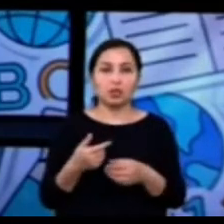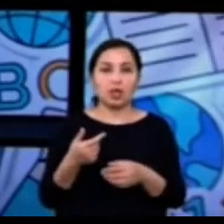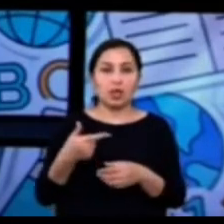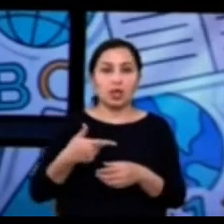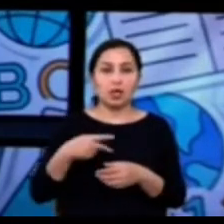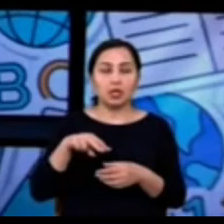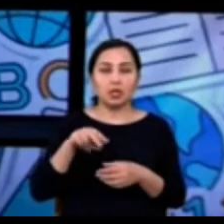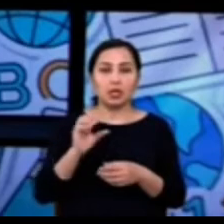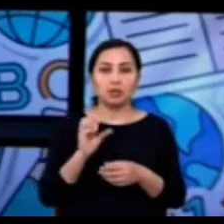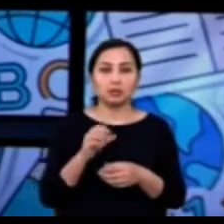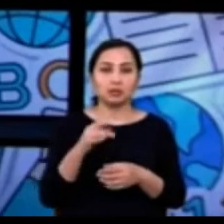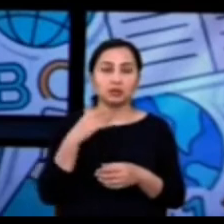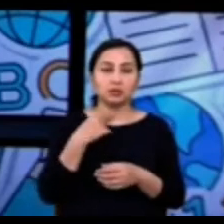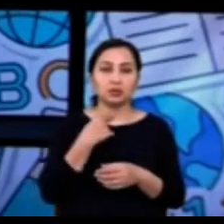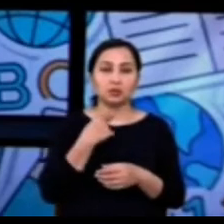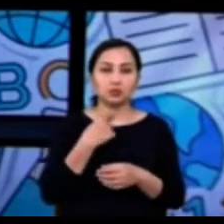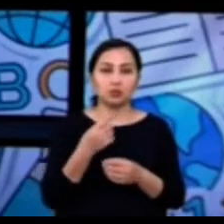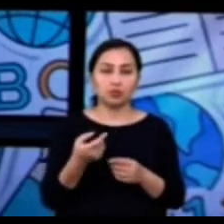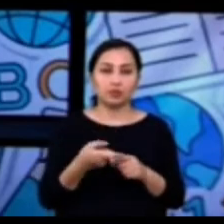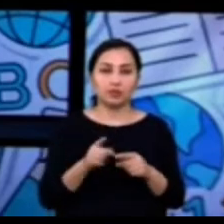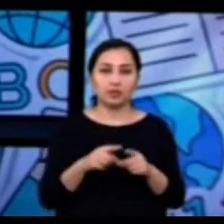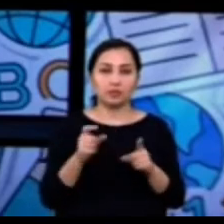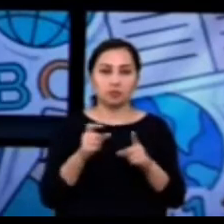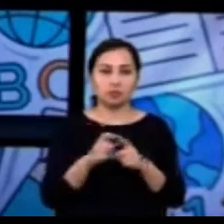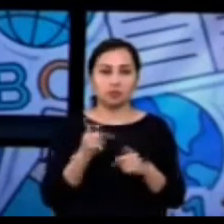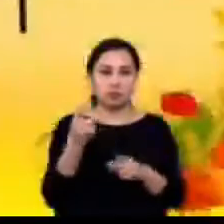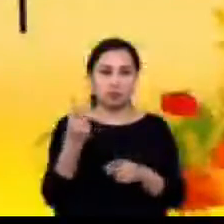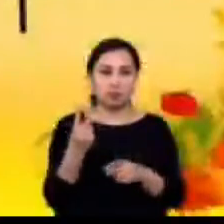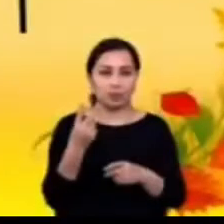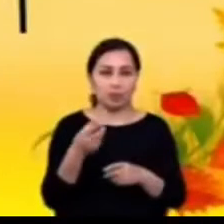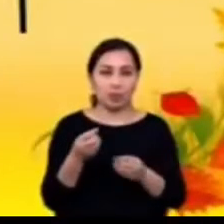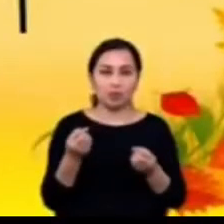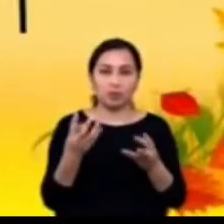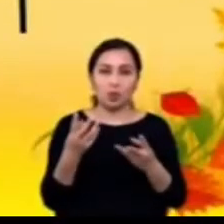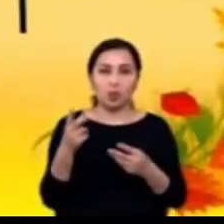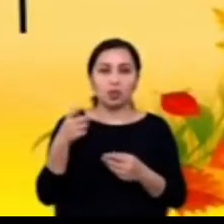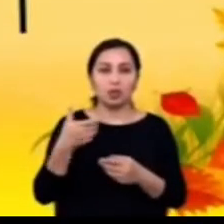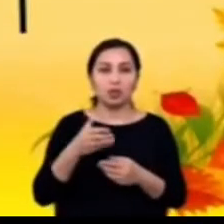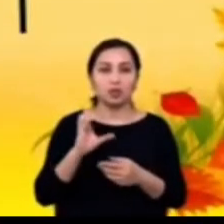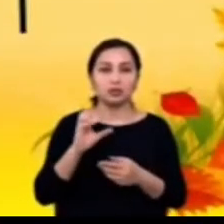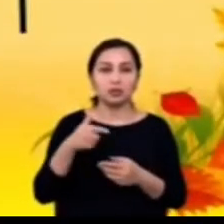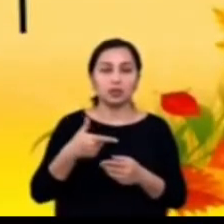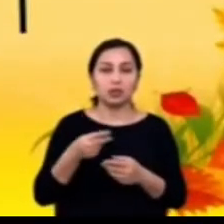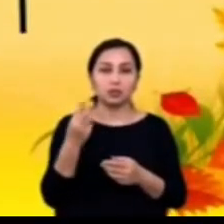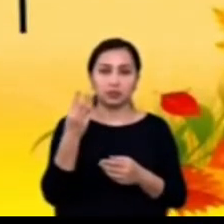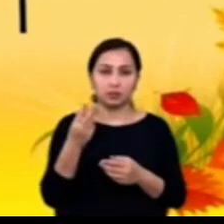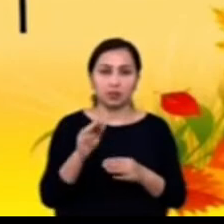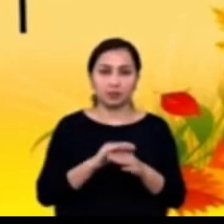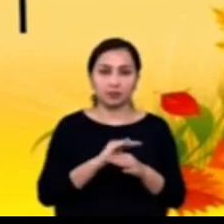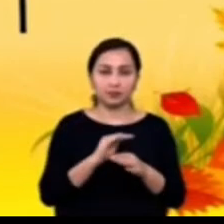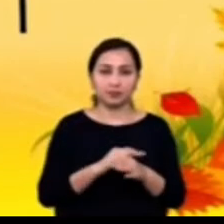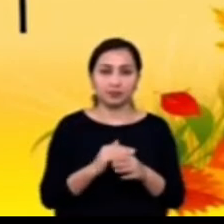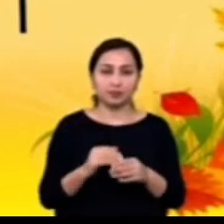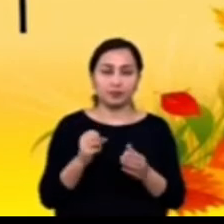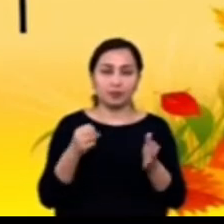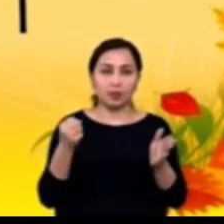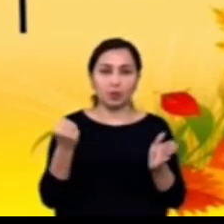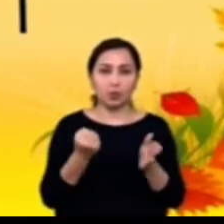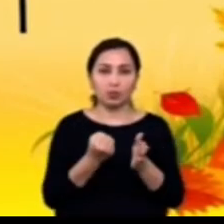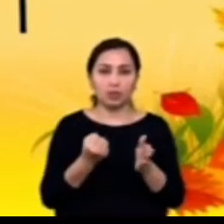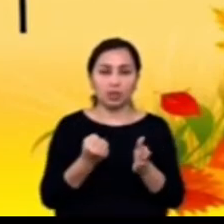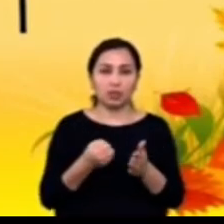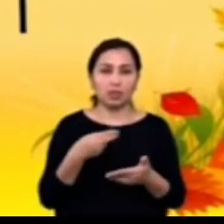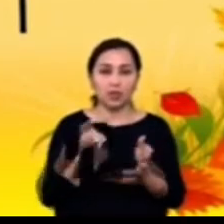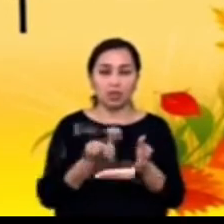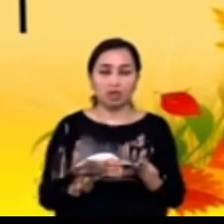звуков в этом слове? Два. Сколько согласных? Три. Молодцы. А ударение падает